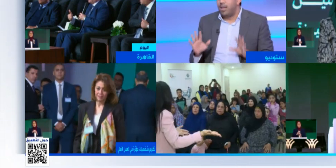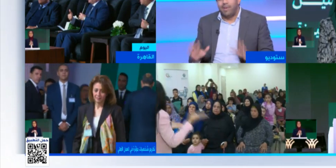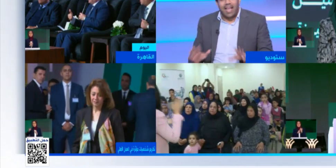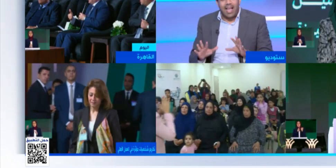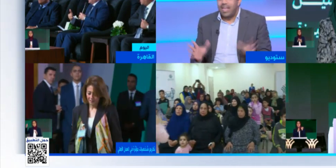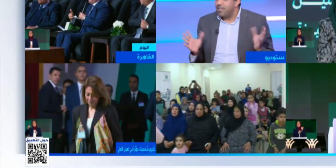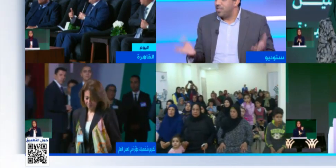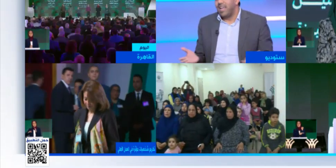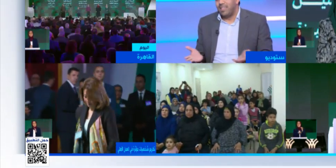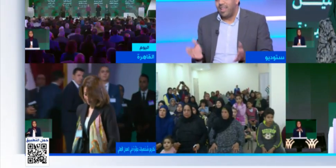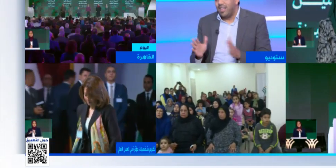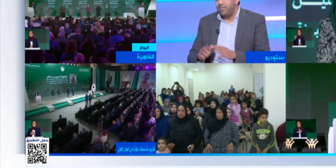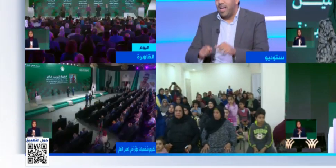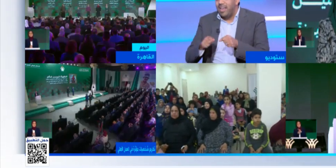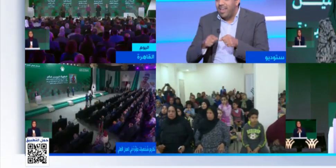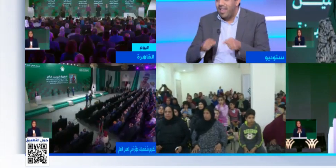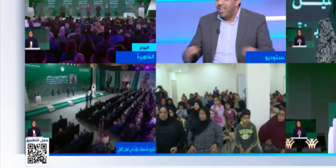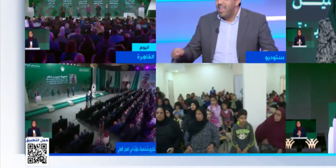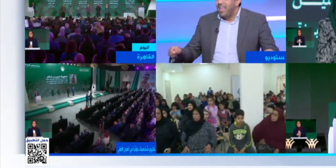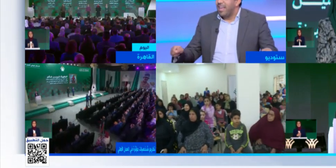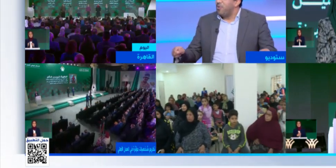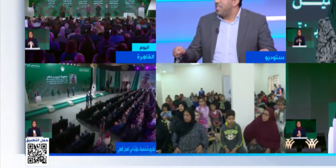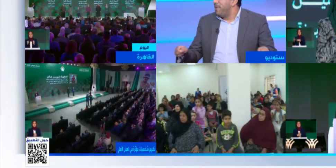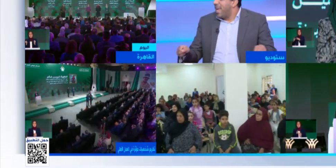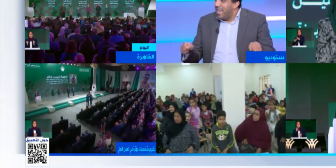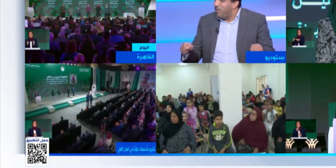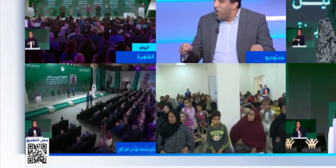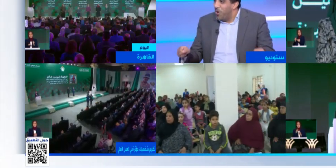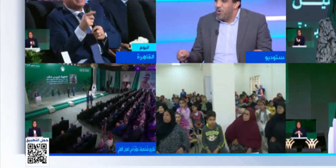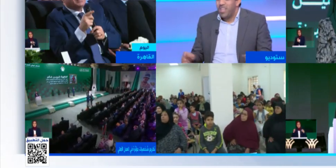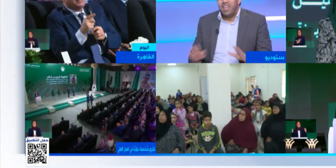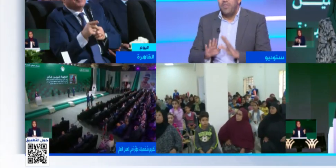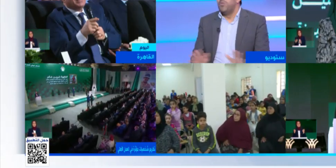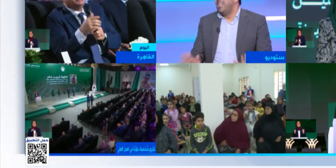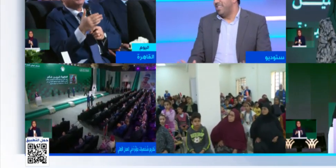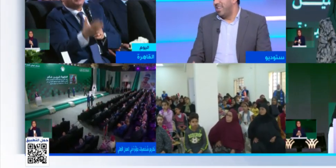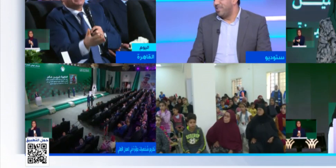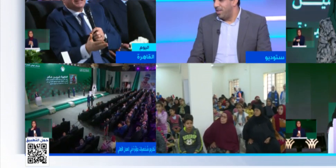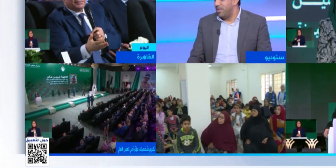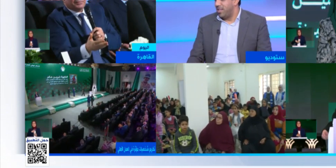السنه نقول والله ما نجحناش، لا ده اصبح ان احنا يعني قدام العالم كله